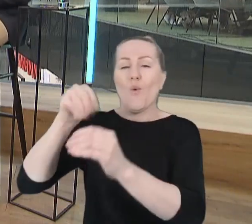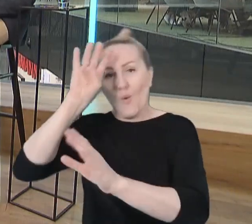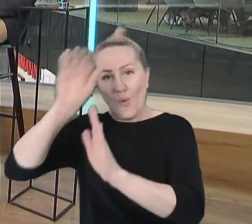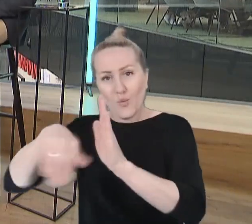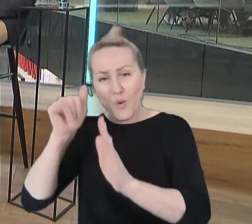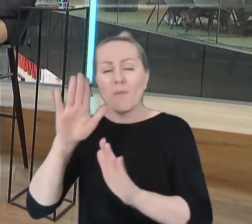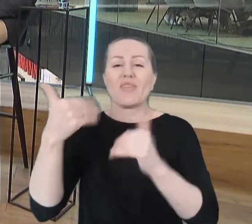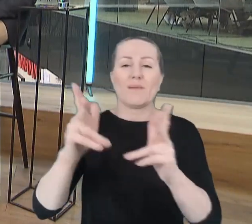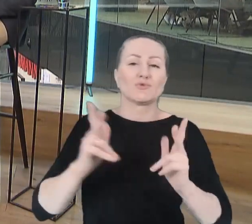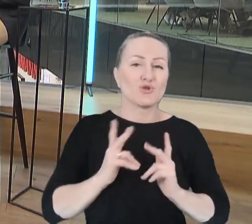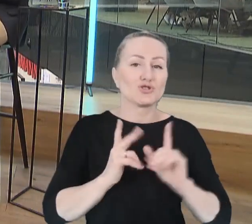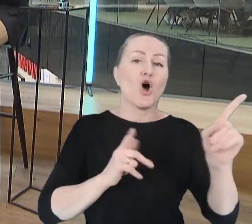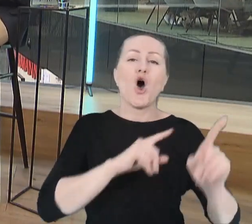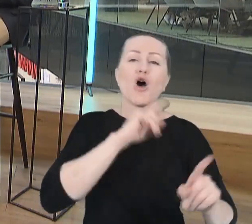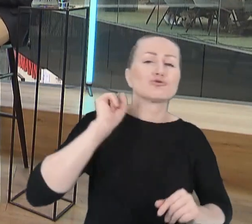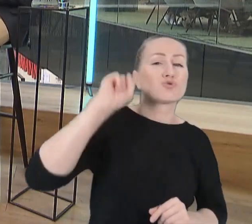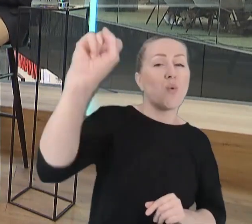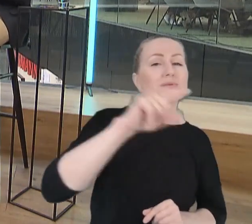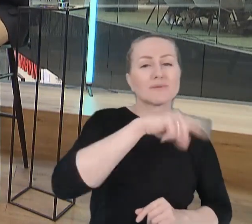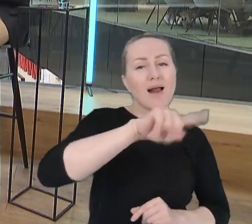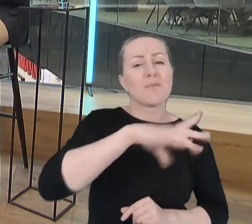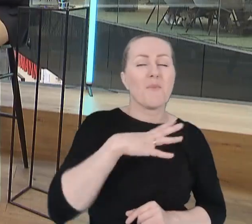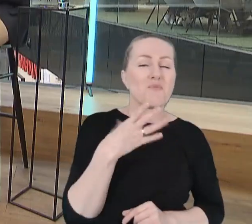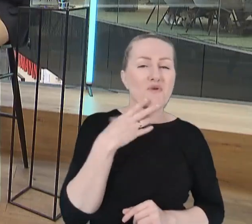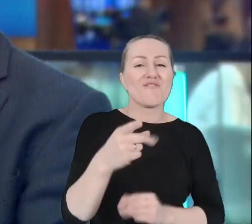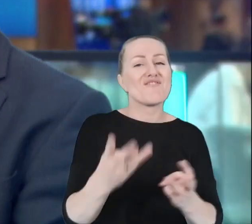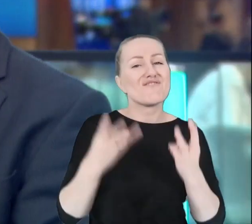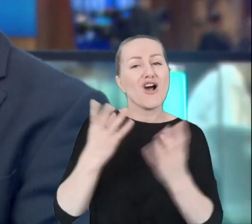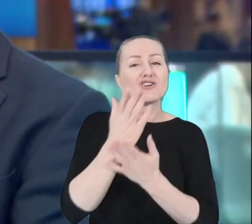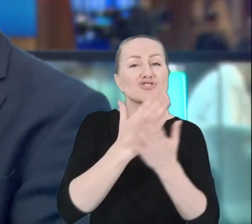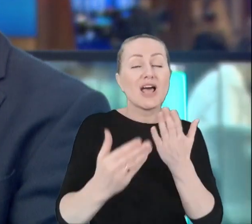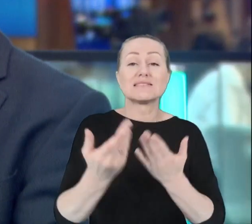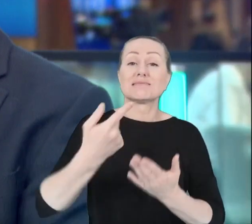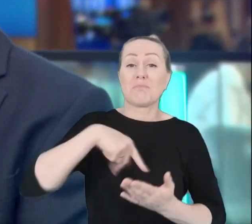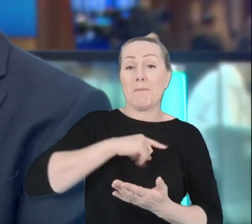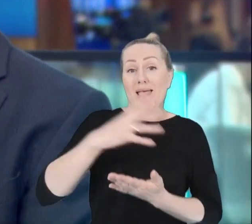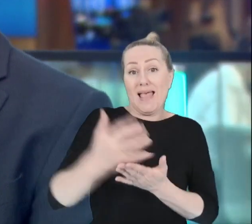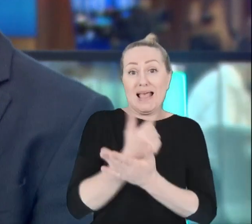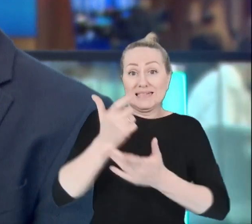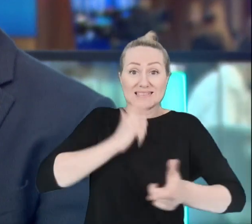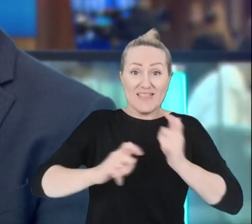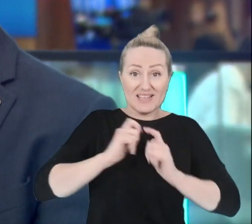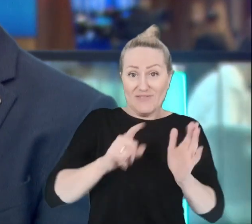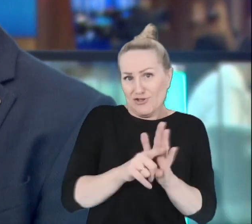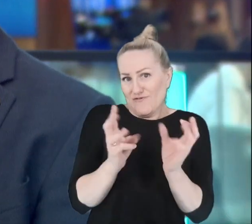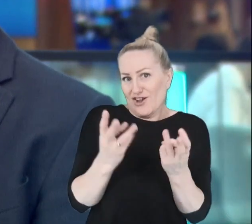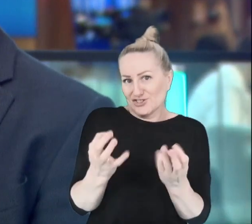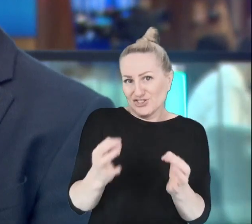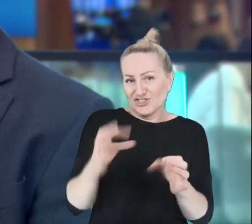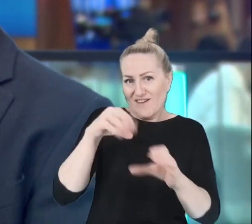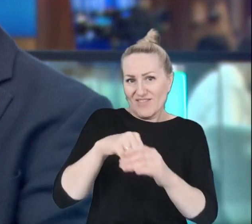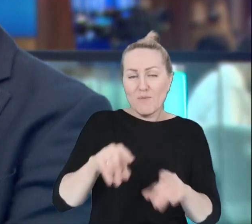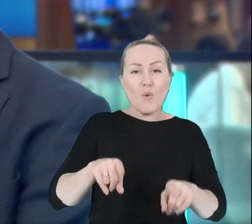Socjaliści utopijni mówili, że ważną częścią naszej satysfakcji, moim zdaniem to jest ważne do teraz, też w działalności organizacji, jest